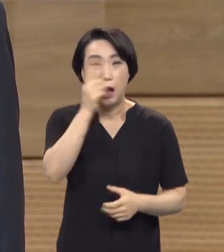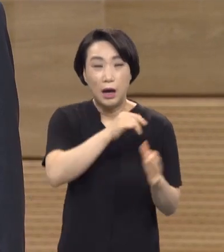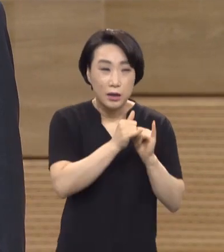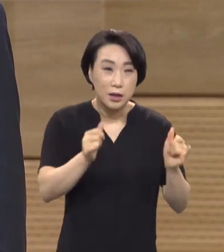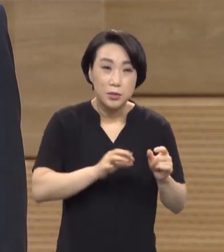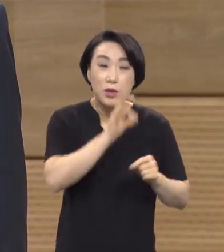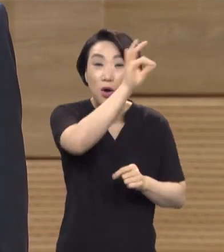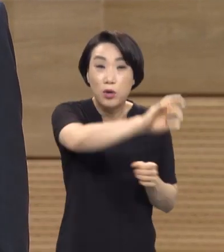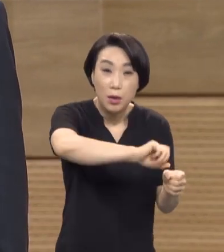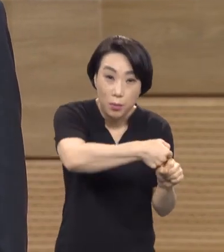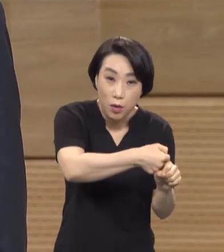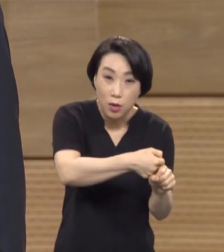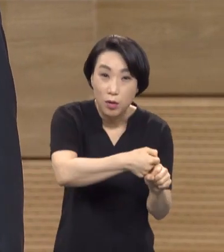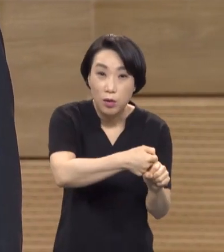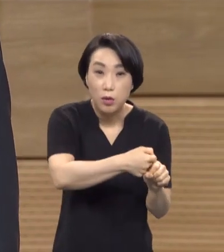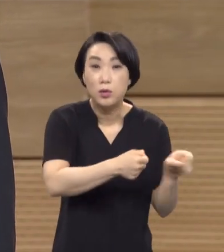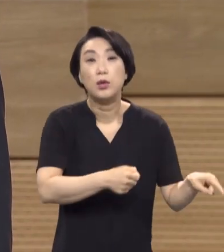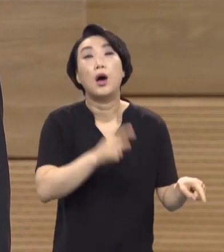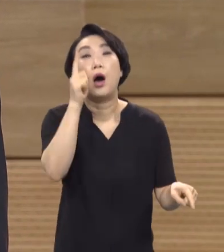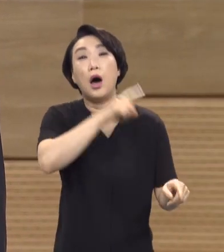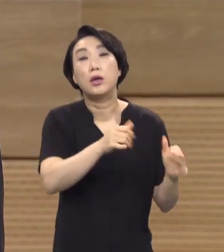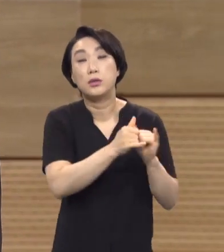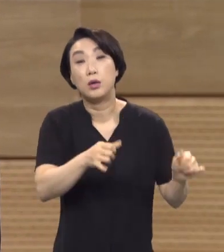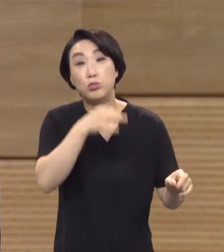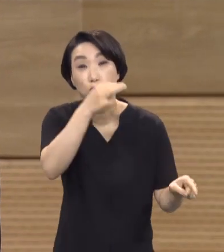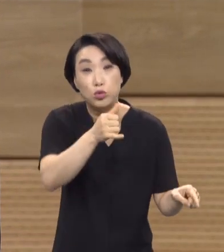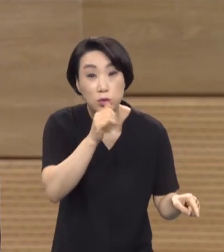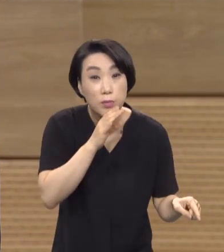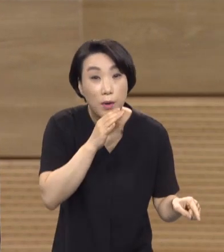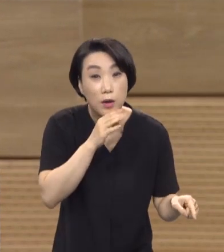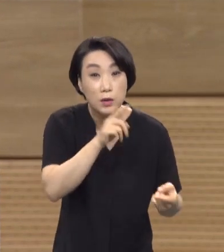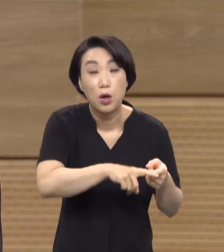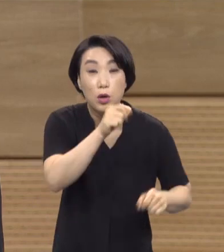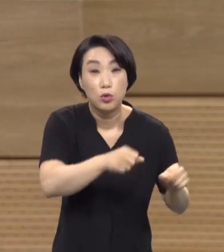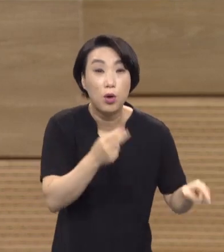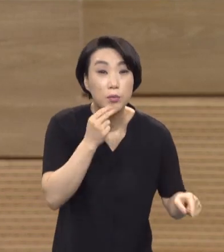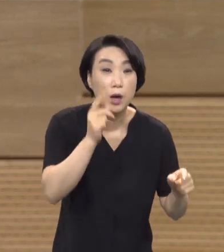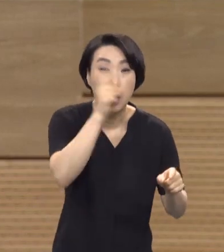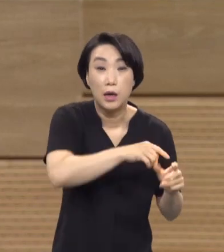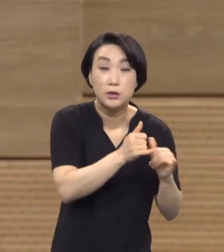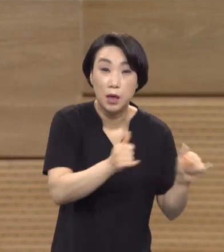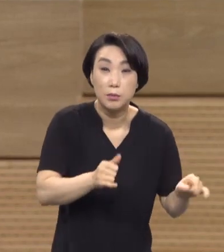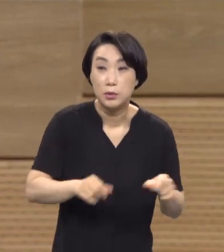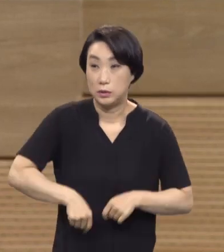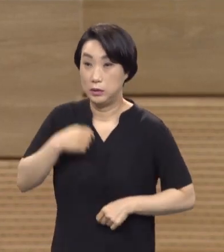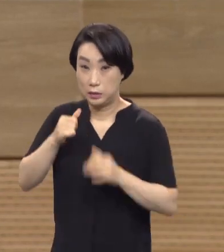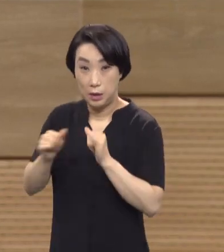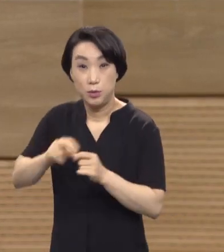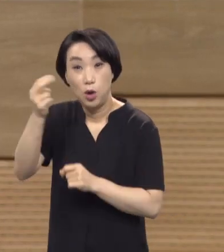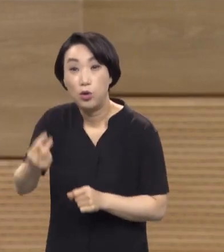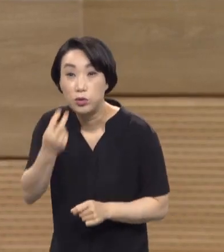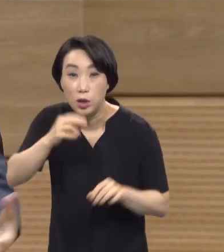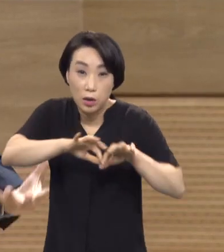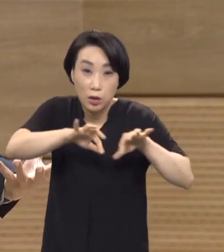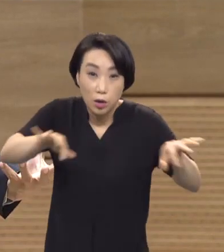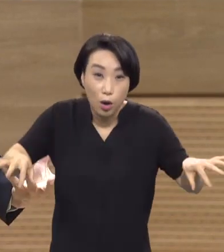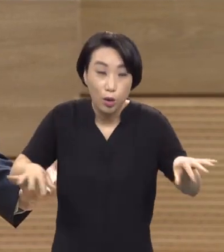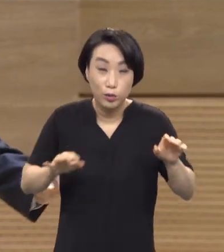악인은 영벌에, 악인이래 그렇게 하는 것이 의인은 영생에, 이렇게 말씀하셨어요.